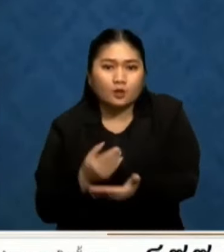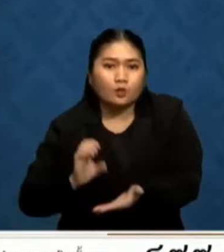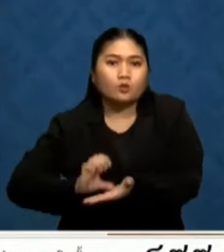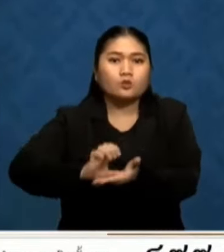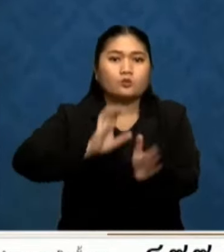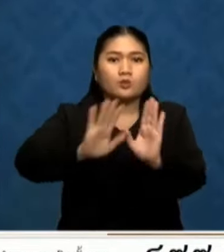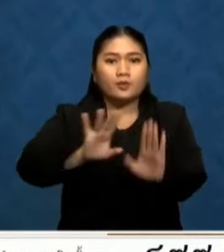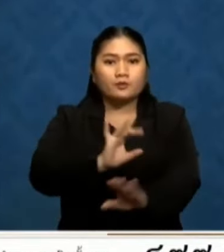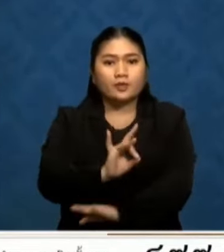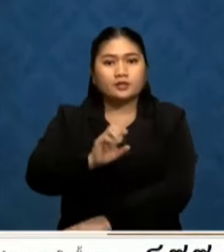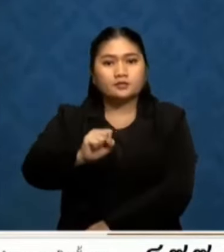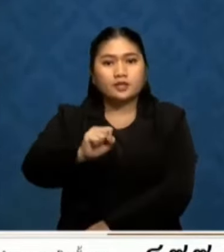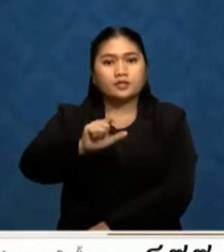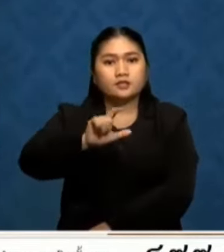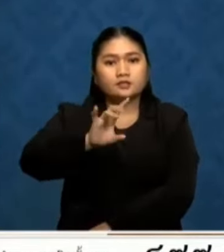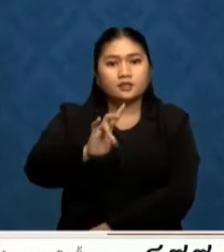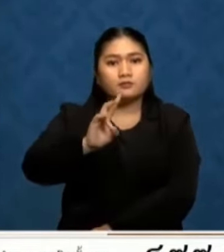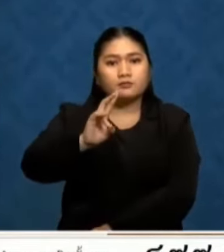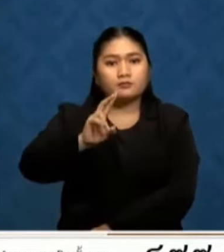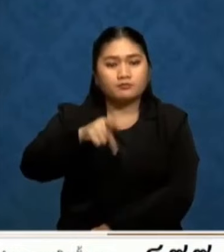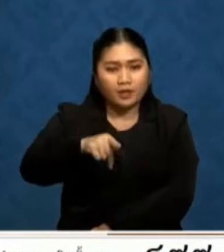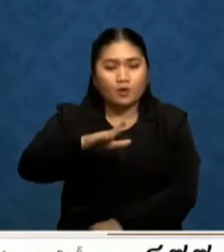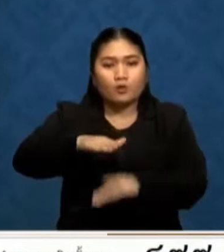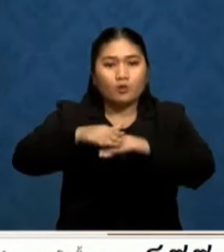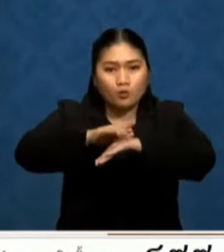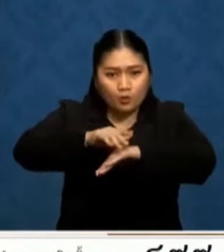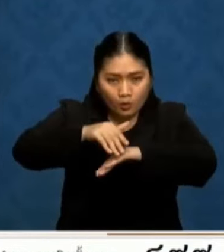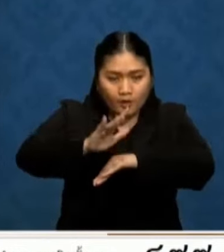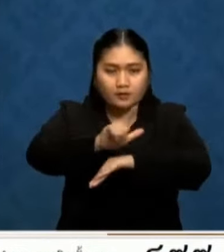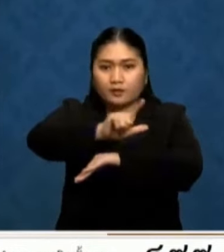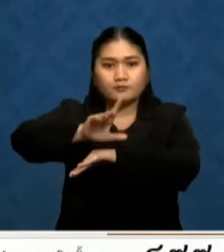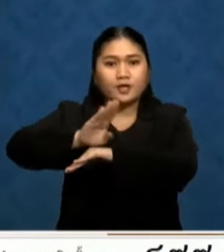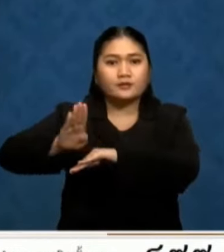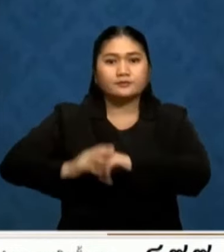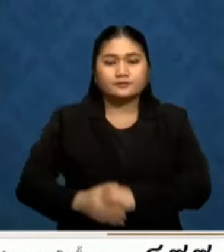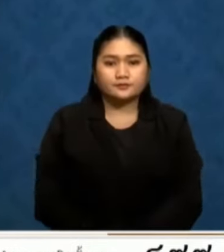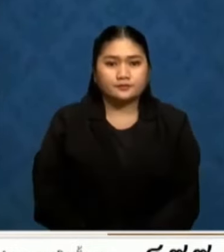ำนวน 87,680,5 ล้บาท